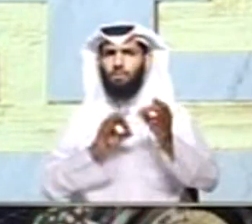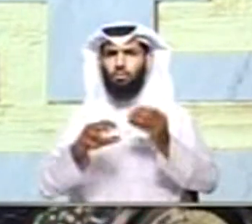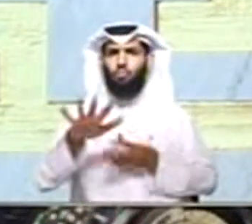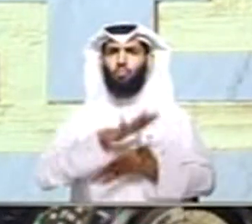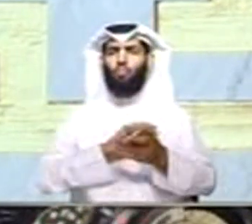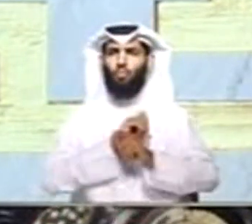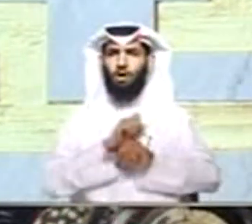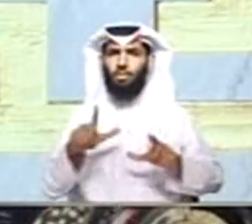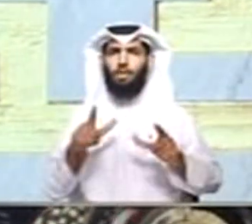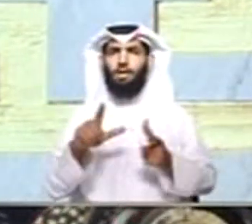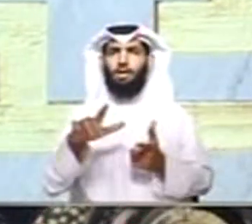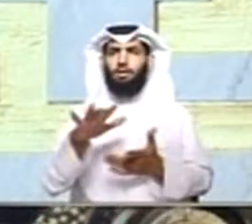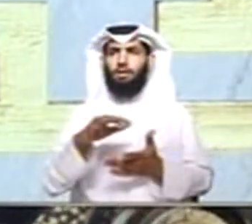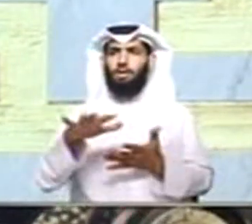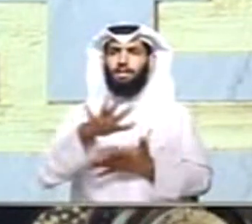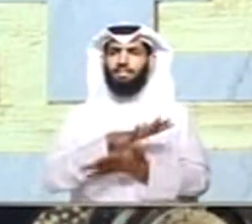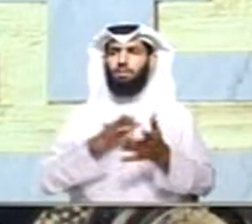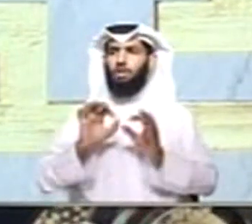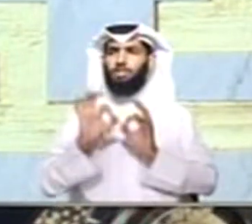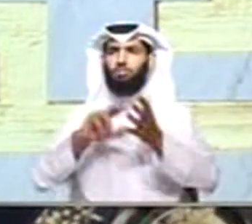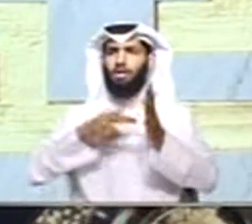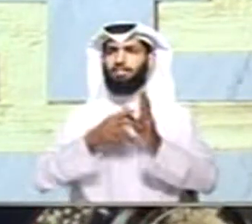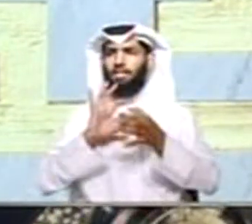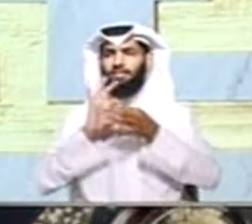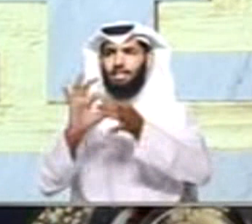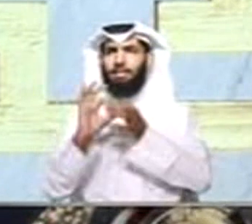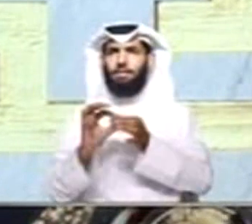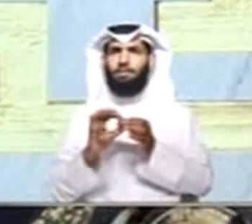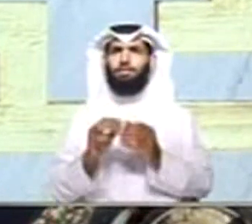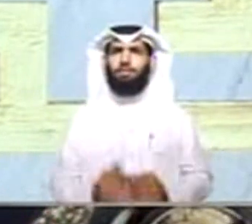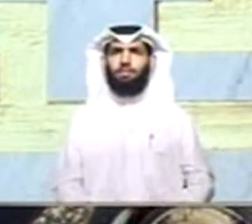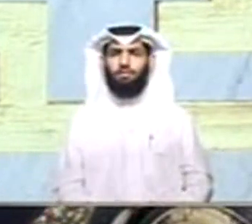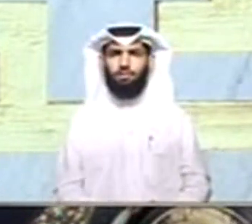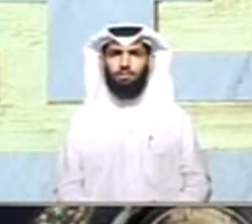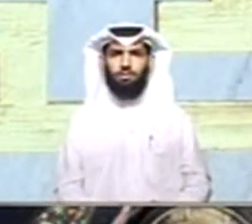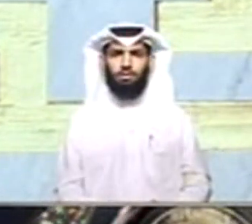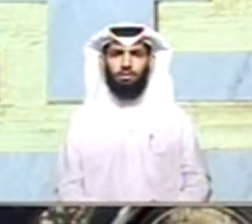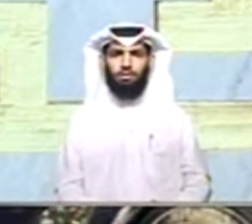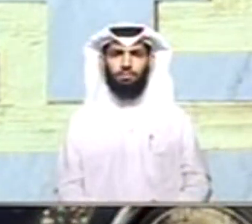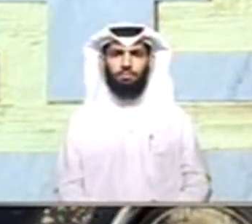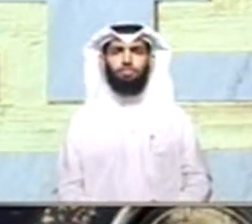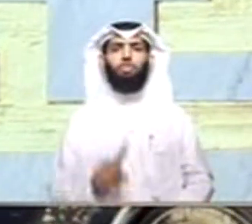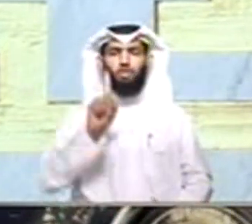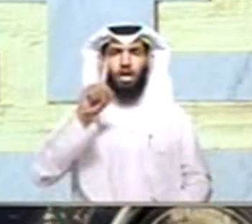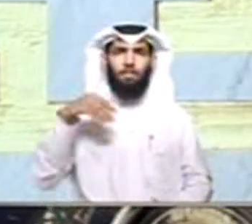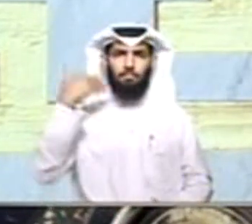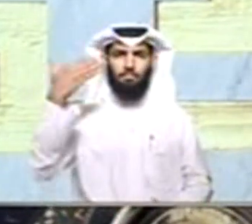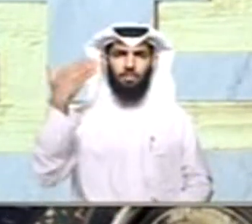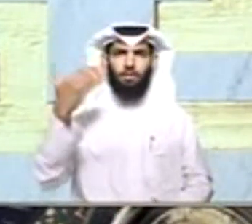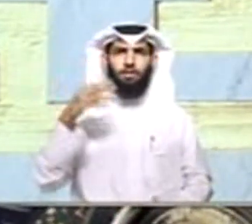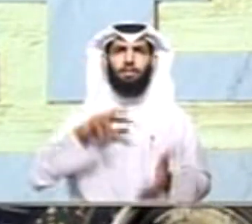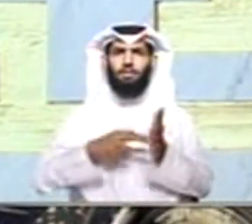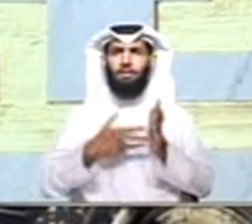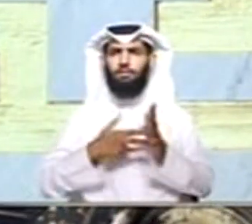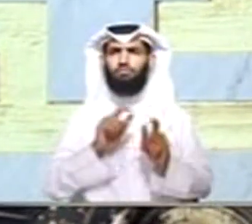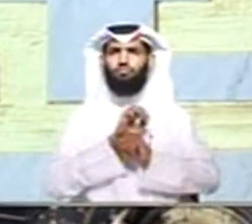وسياسة الهيئة في التوعية والتثقيف المجتمع خلال الفترة القادمة. وإن شاء الله يعني سوف